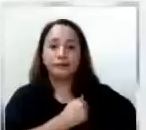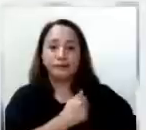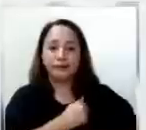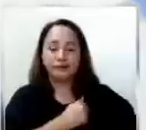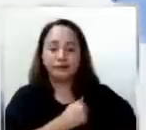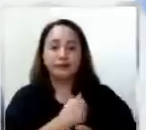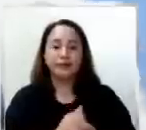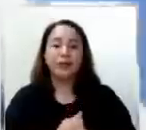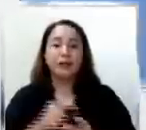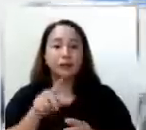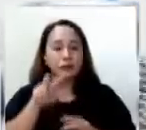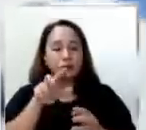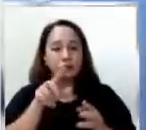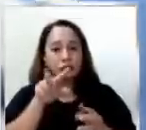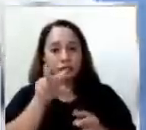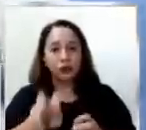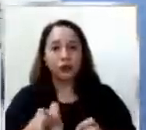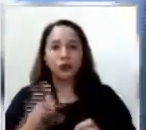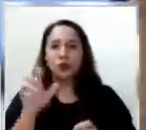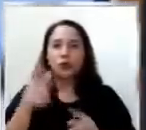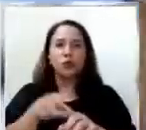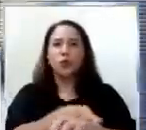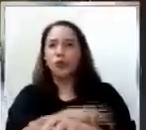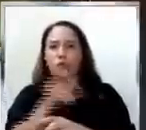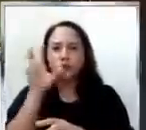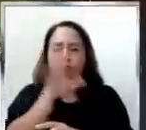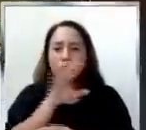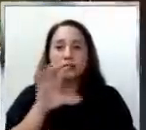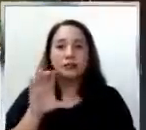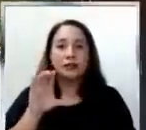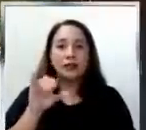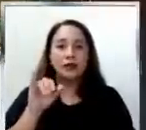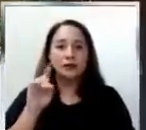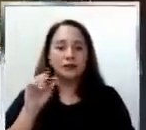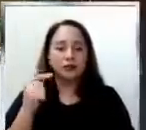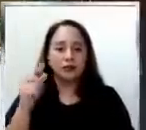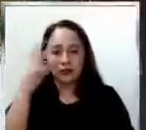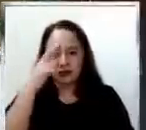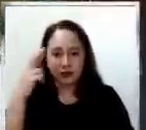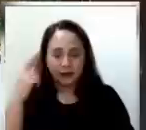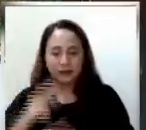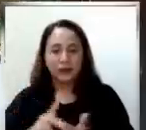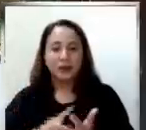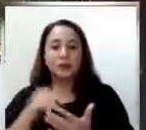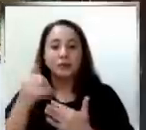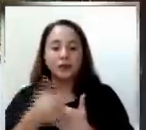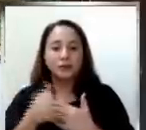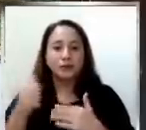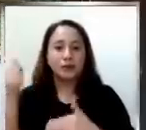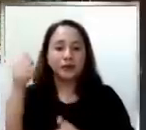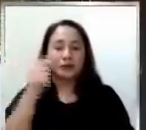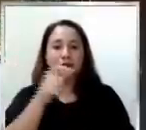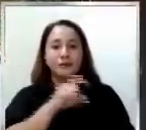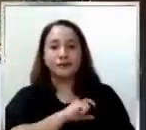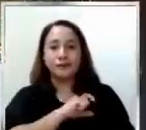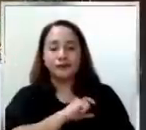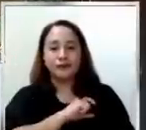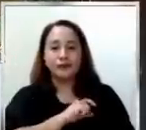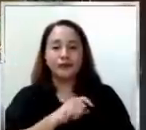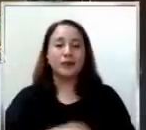Yap na matagal minanmanan ng CIDG Rizal. Project ni Chief NP, Police General Guillermo